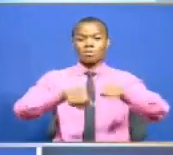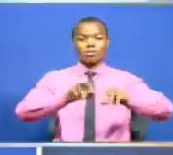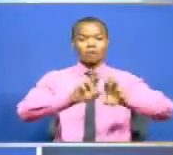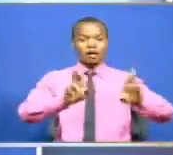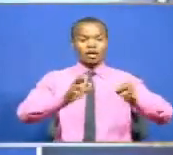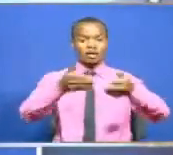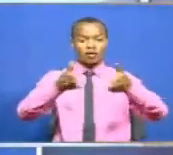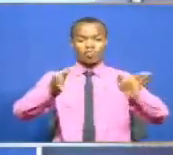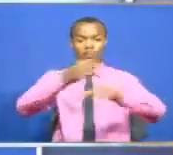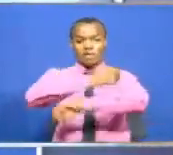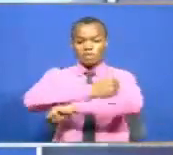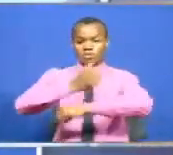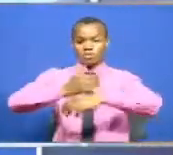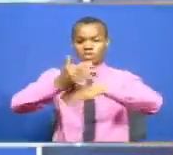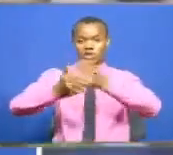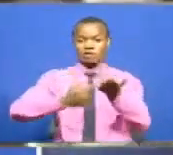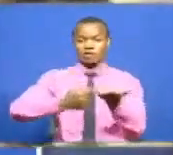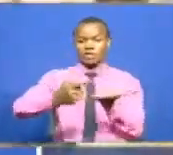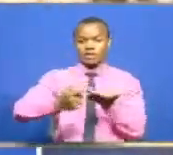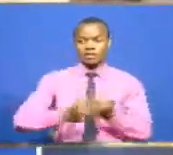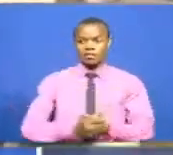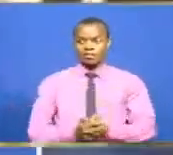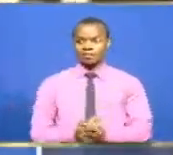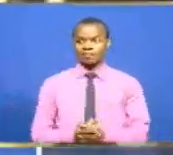wiki ijayo.